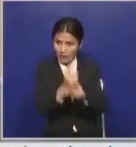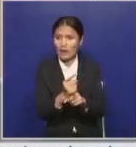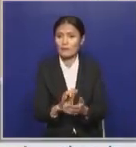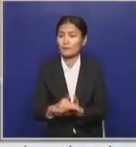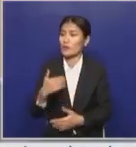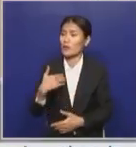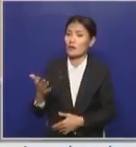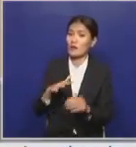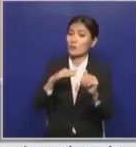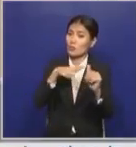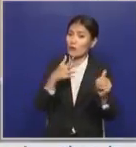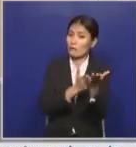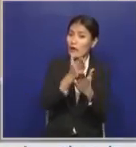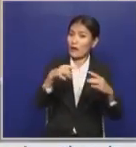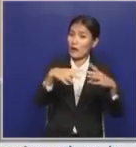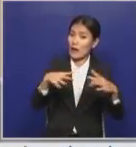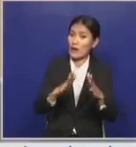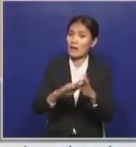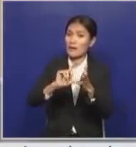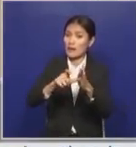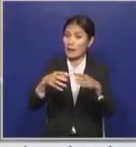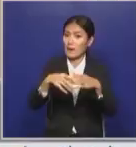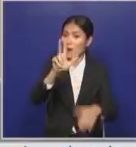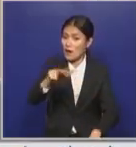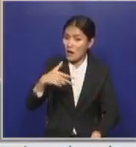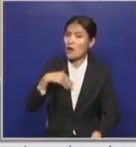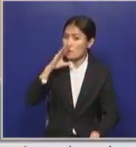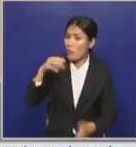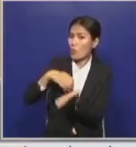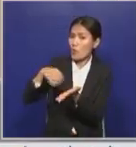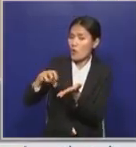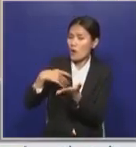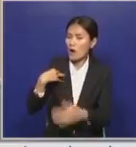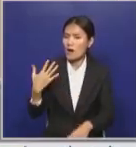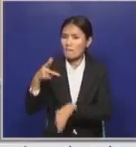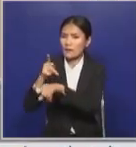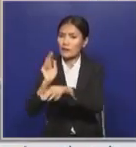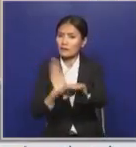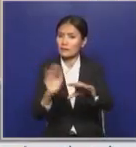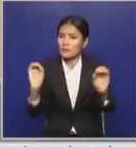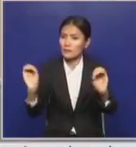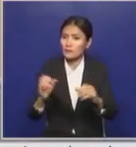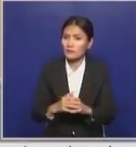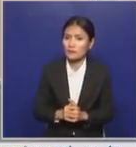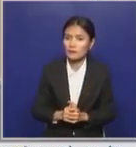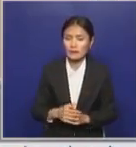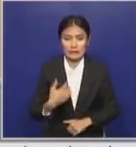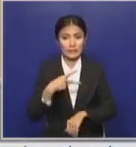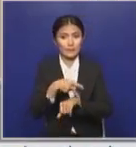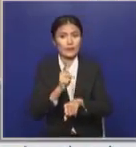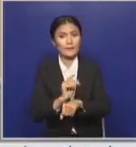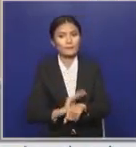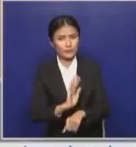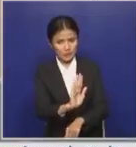เลขาของพรรคเพื่อไทยได้กล่าวไปเยอะแยะเลยท่านไม่เห็นกับอะไรที่เกินกว่าถ้อยคำ